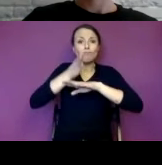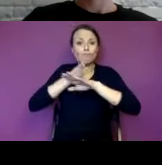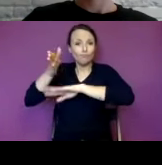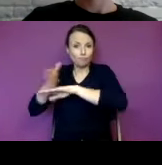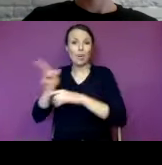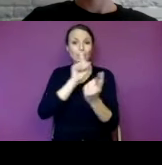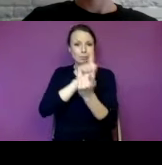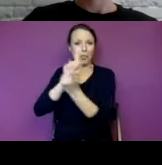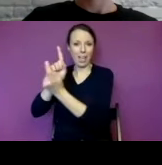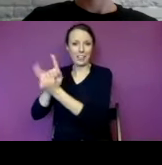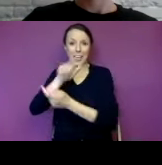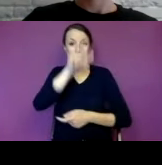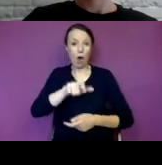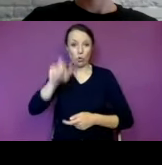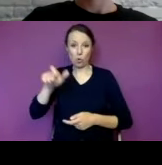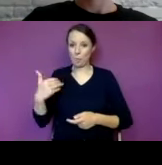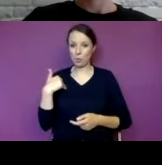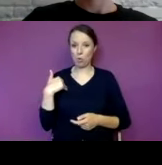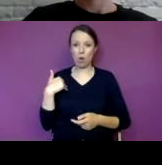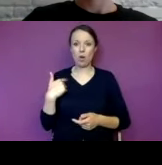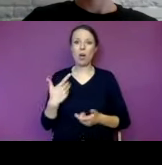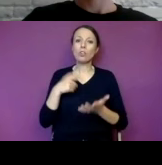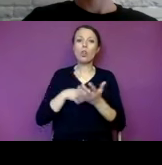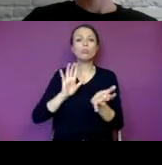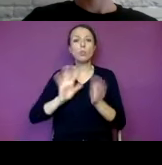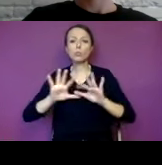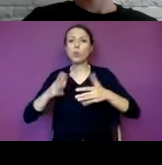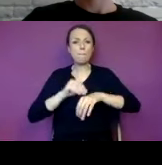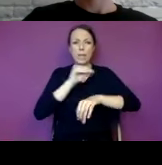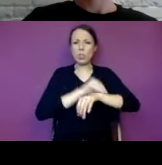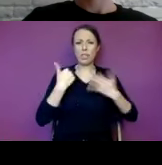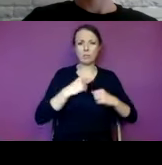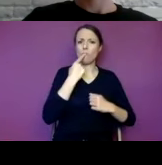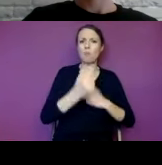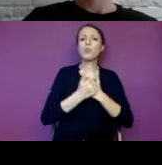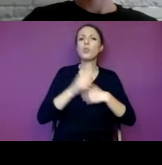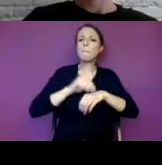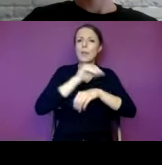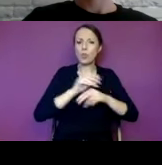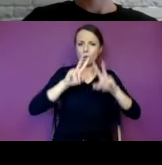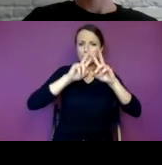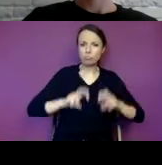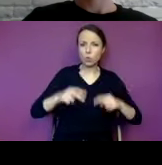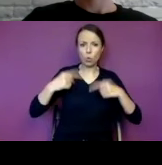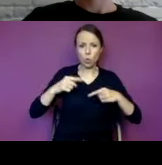ten sposób, nie chciałam dokonywać metodą, bo nie były to projekty badawcze, ten sposób na bycie na wsi,